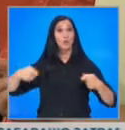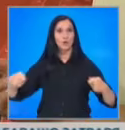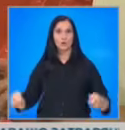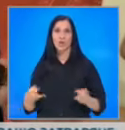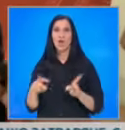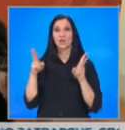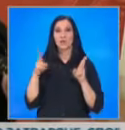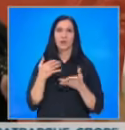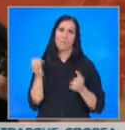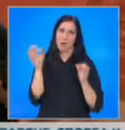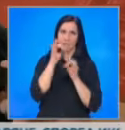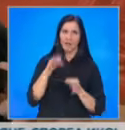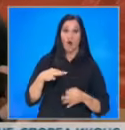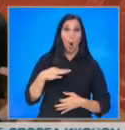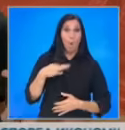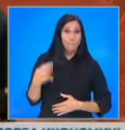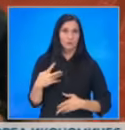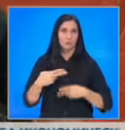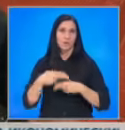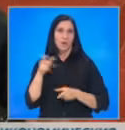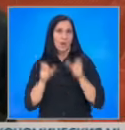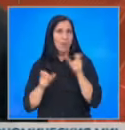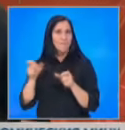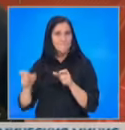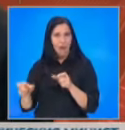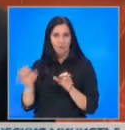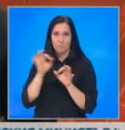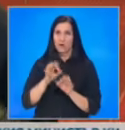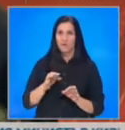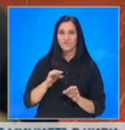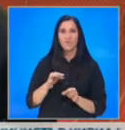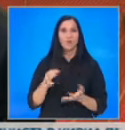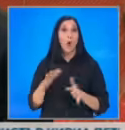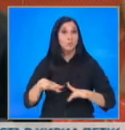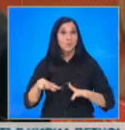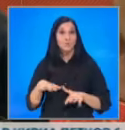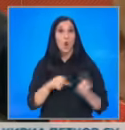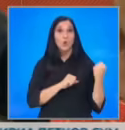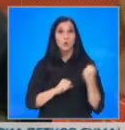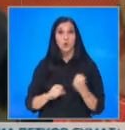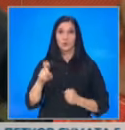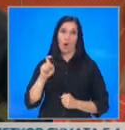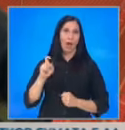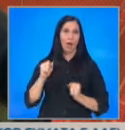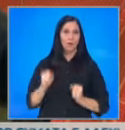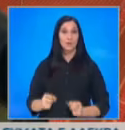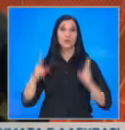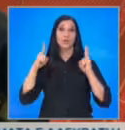никаква опасност за спиране на парното при никакви обстоятелства. Конституционно е гарантирано с решение от